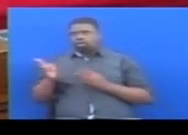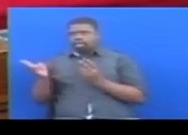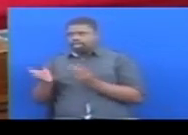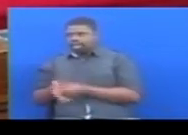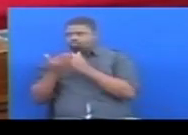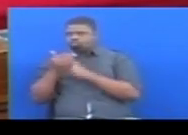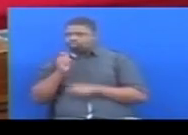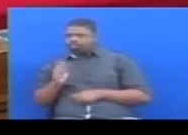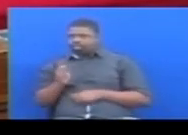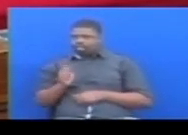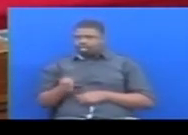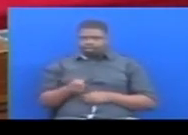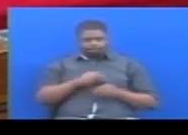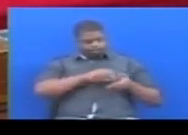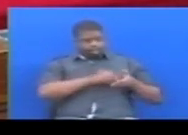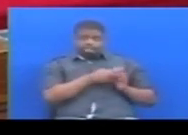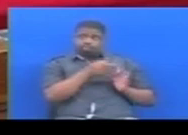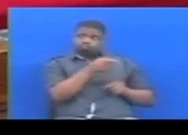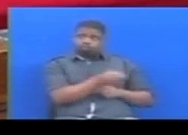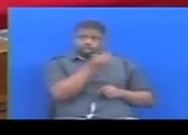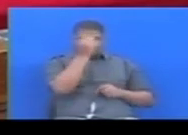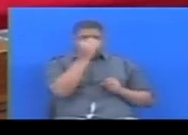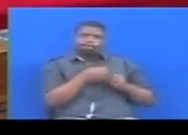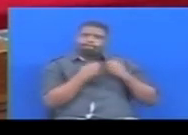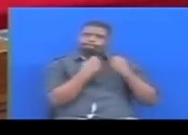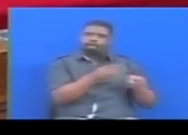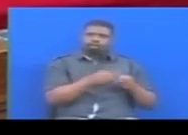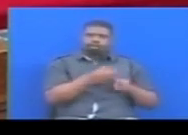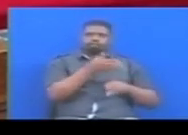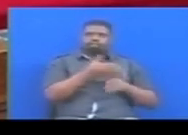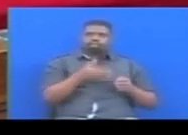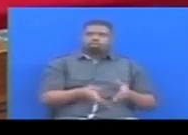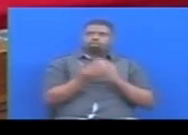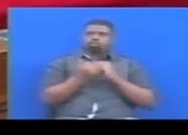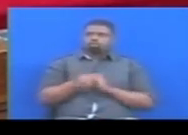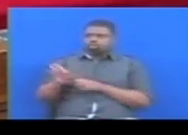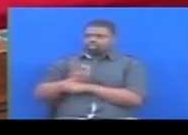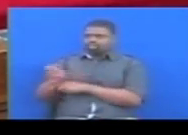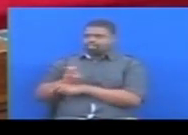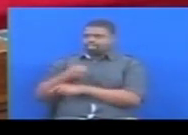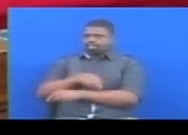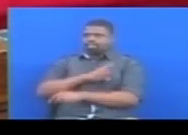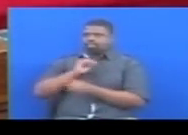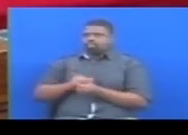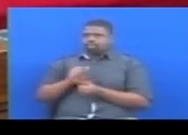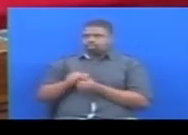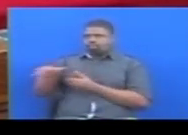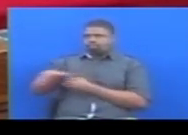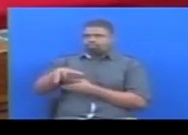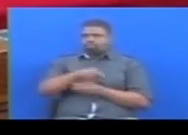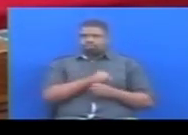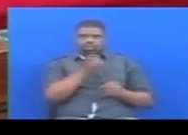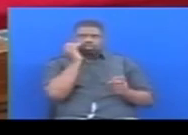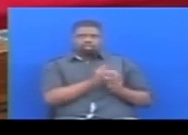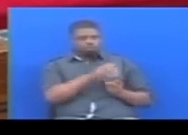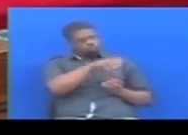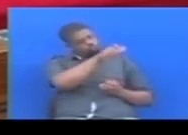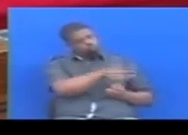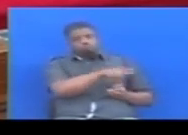Spika, moja ya mkakati huo ni kuvipatia elimu na kuvijengea uwezo wa kusimamia rasilimali za uvuvi kwa lengo la kuwa na